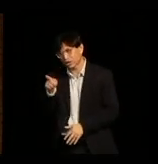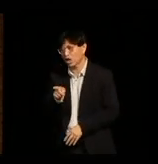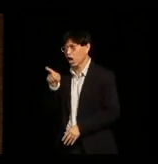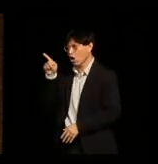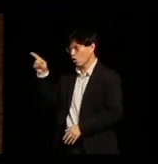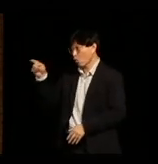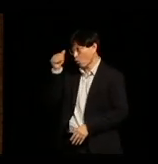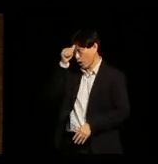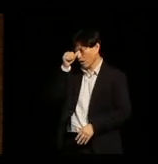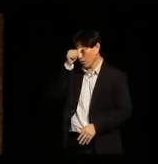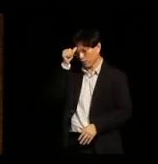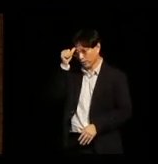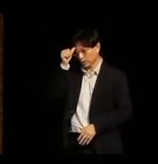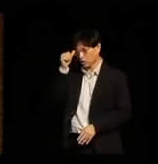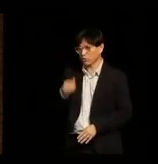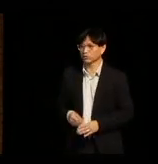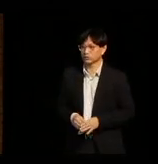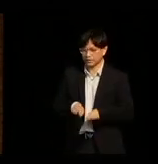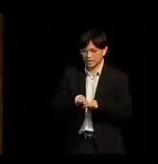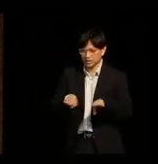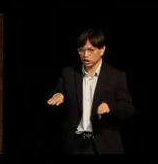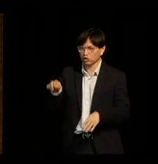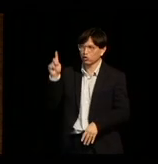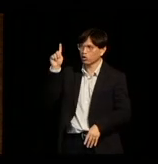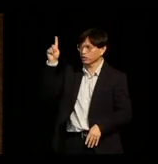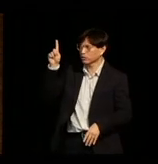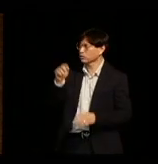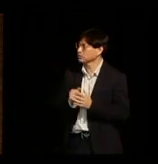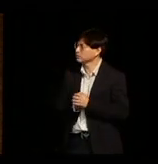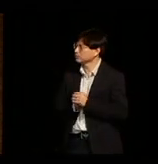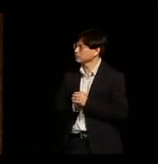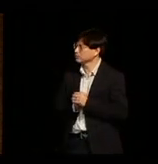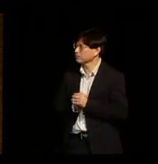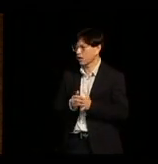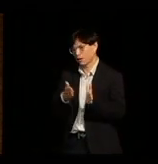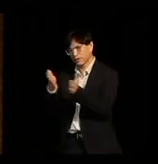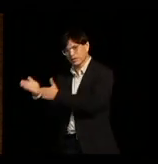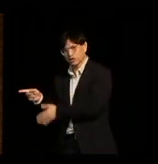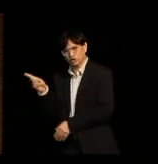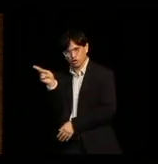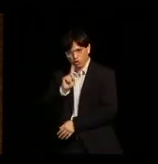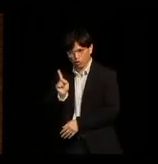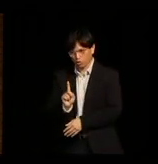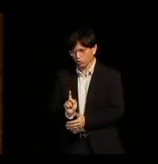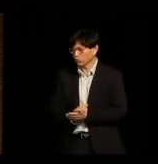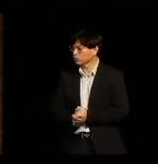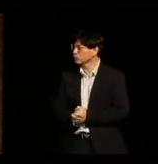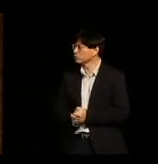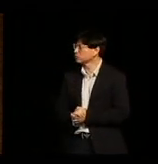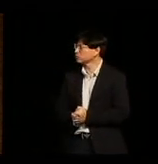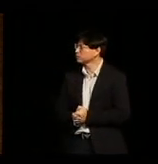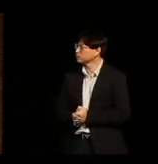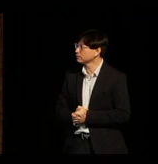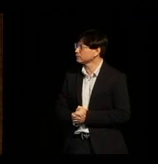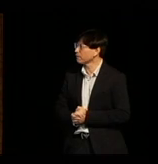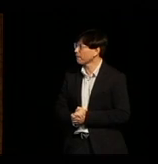ausiliare del settore Nord non ha bisogno di presentazione ma è anche il vescovo delegato dell'ambito